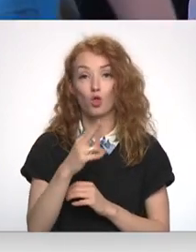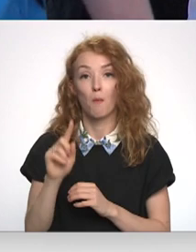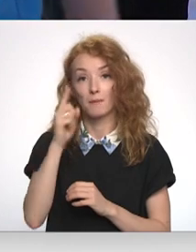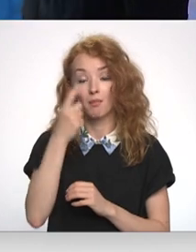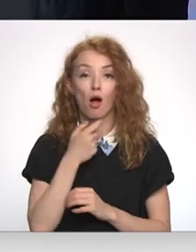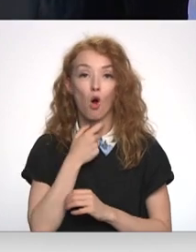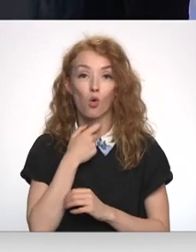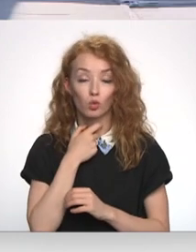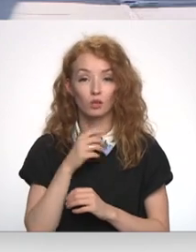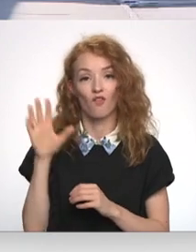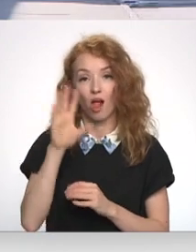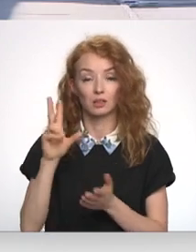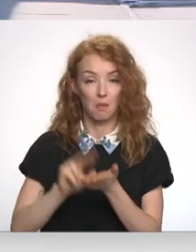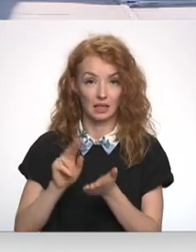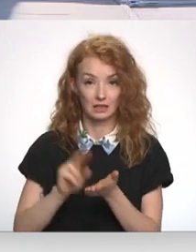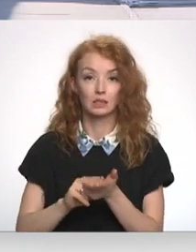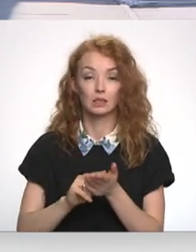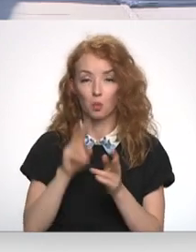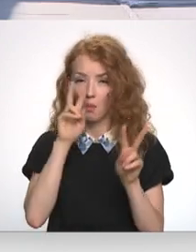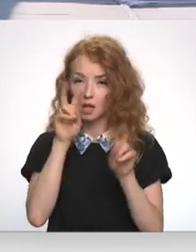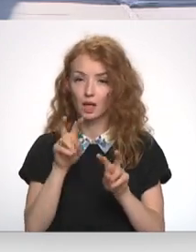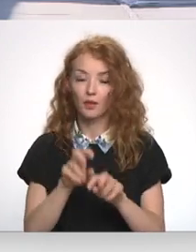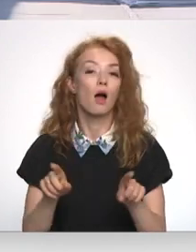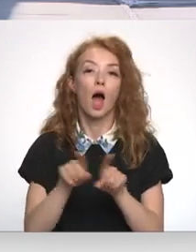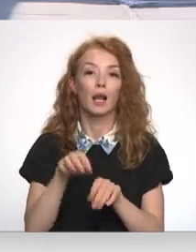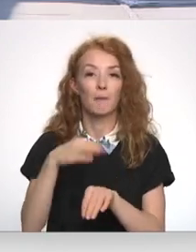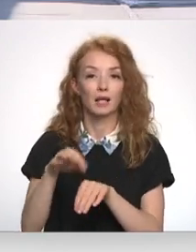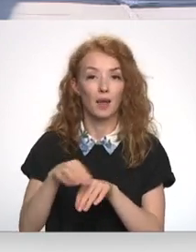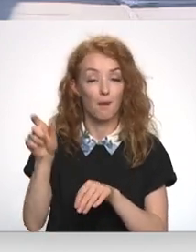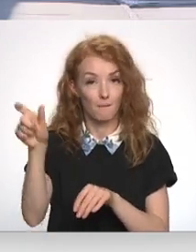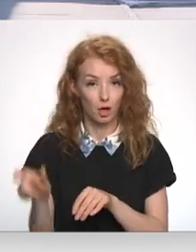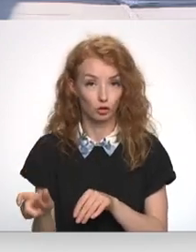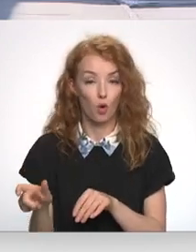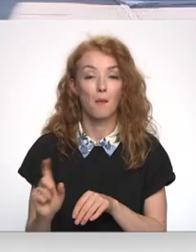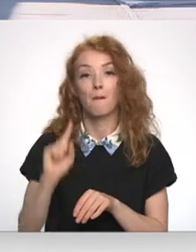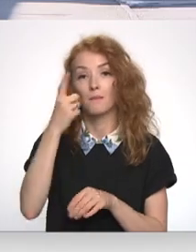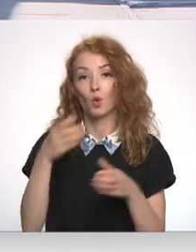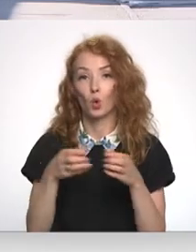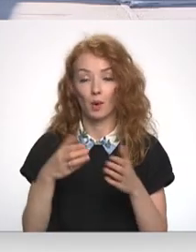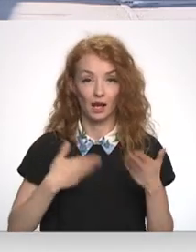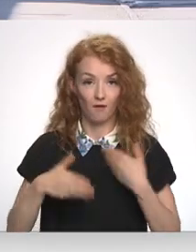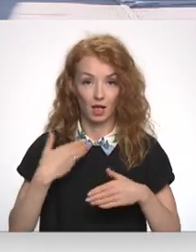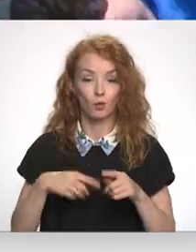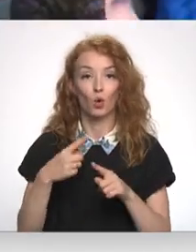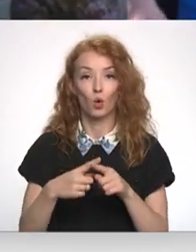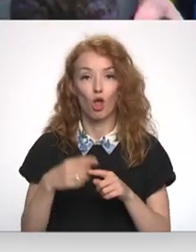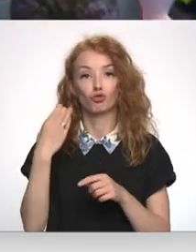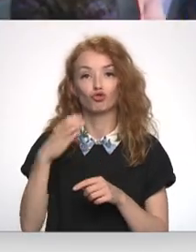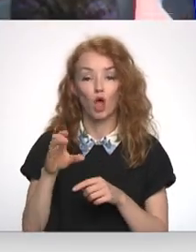valsts pensija neatkarīgi no tās apmēra, pārskatīs arī politiski represētajām personām, pirmās grupas invalīdiem un